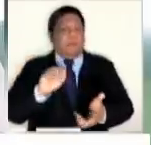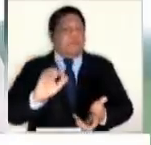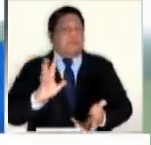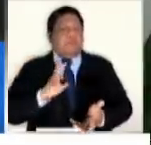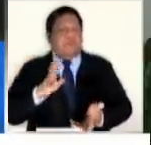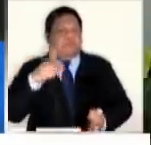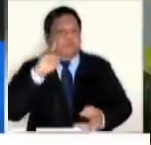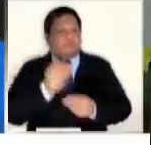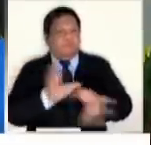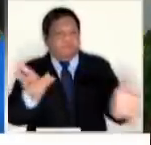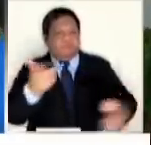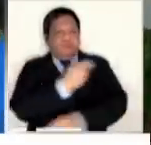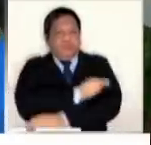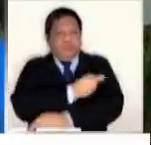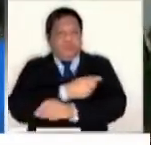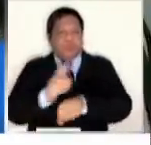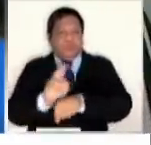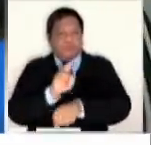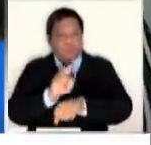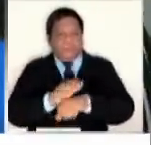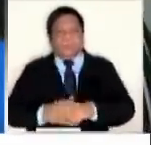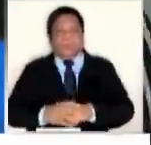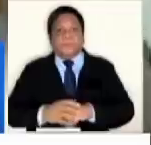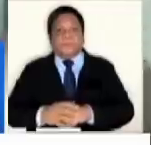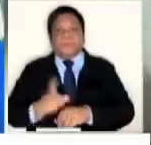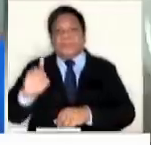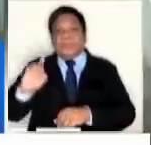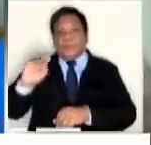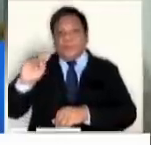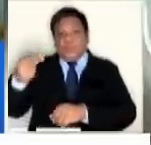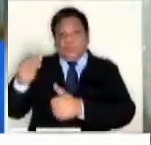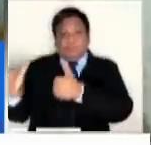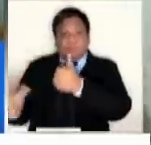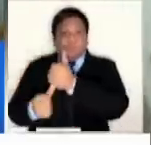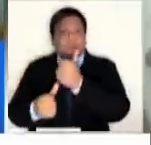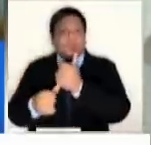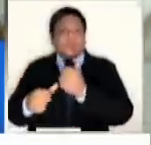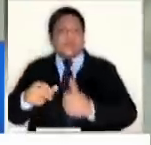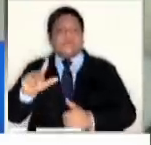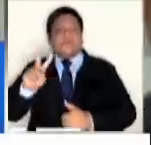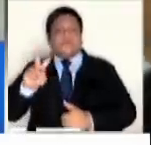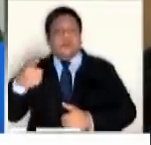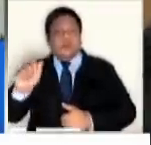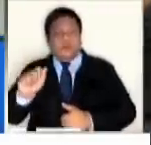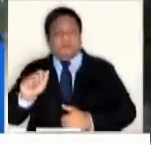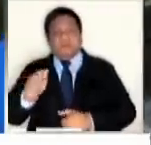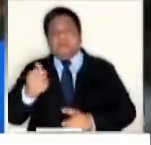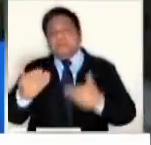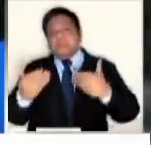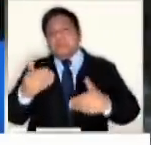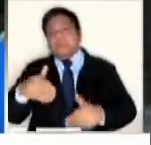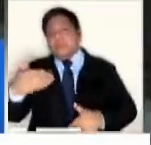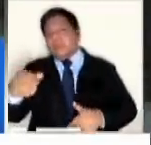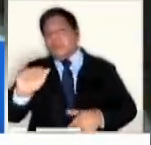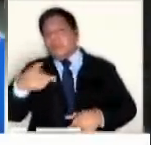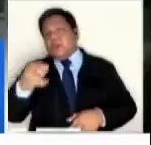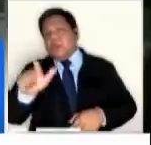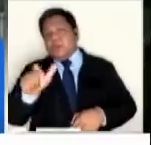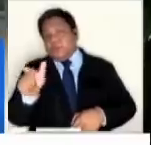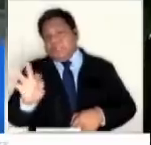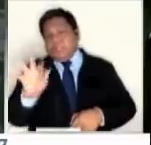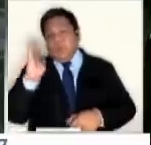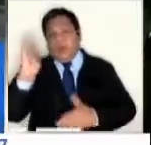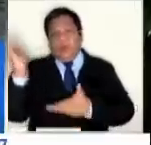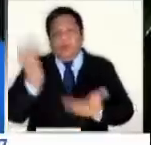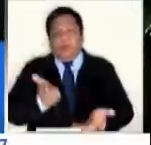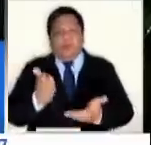injection. Sabi ni Health Undersecretary Leopoldo Vega, sa April 29 pa inasahang darating ang COA ng CoronaVac. Bakit